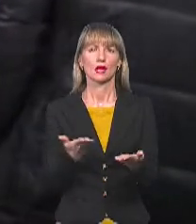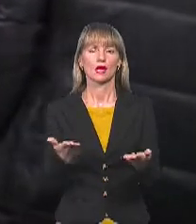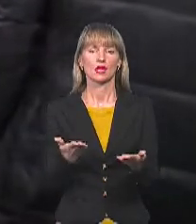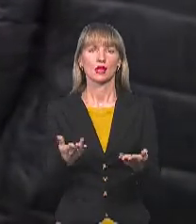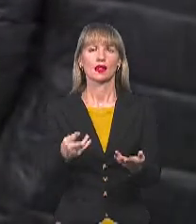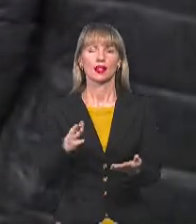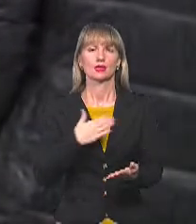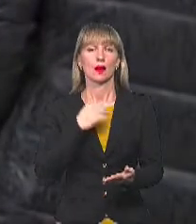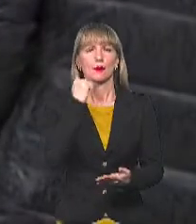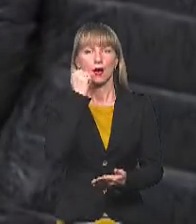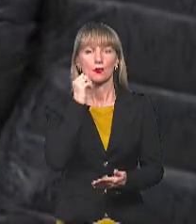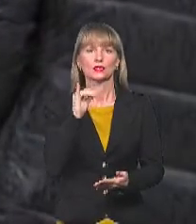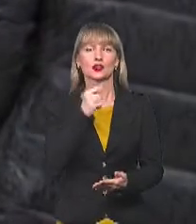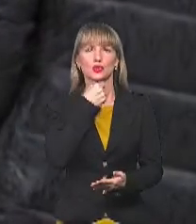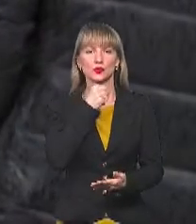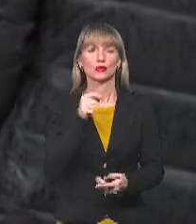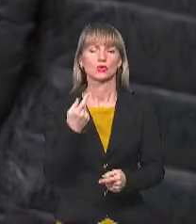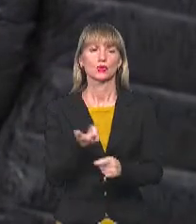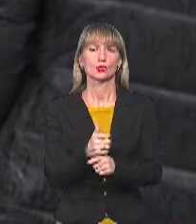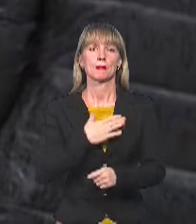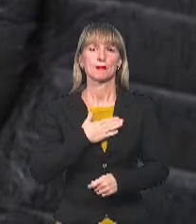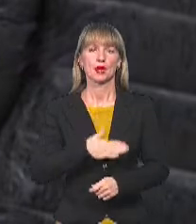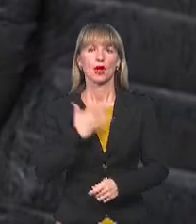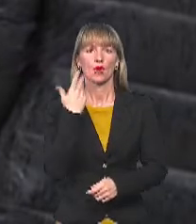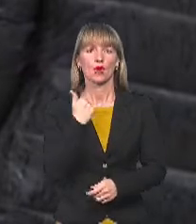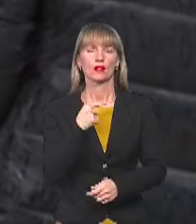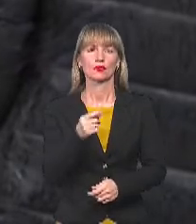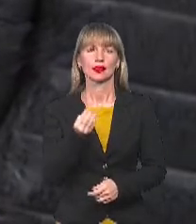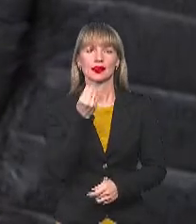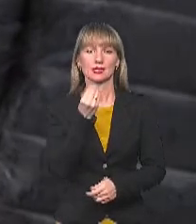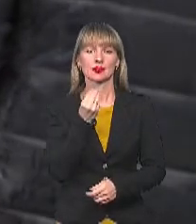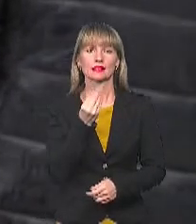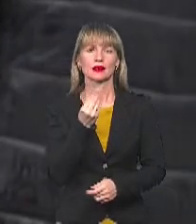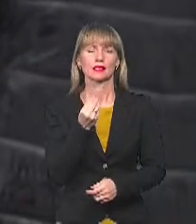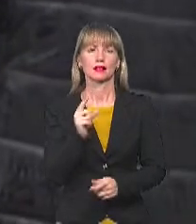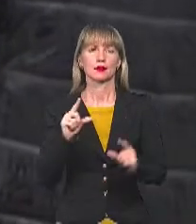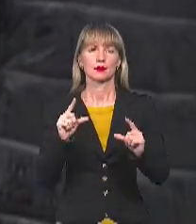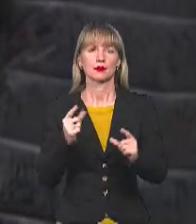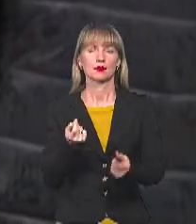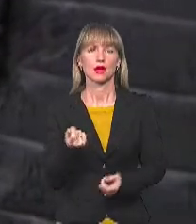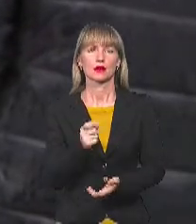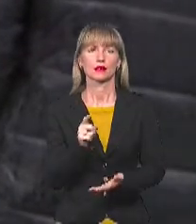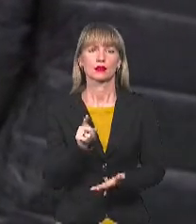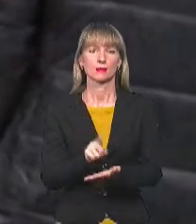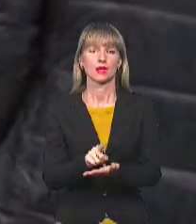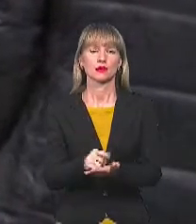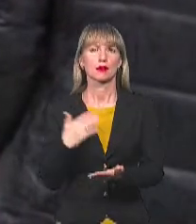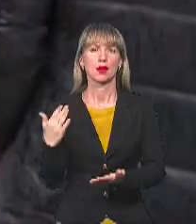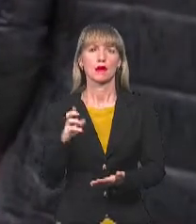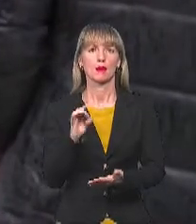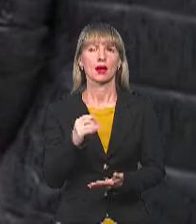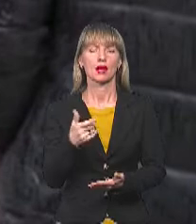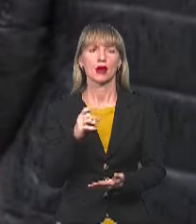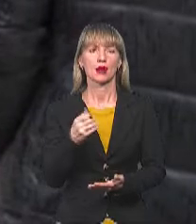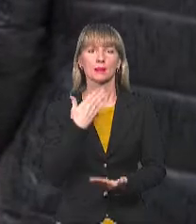для наших бабусь, дідусів. Тому що дуже приємно, коли вони приїздять із Осипеньківського, з Бабурки, з Правого берега та питають.